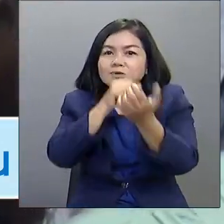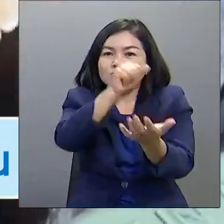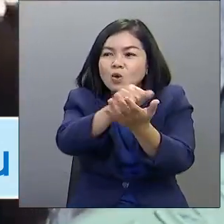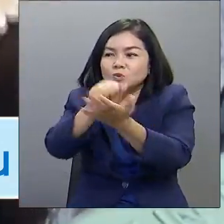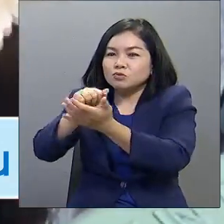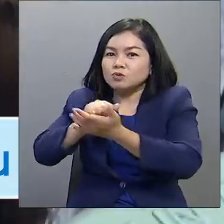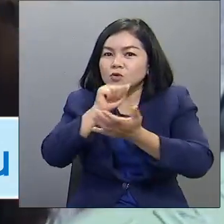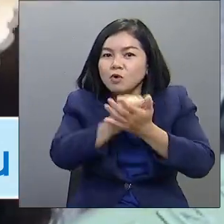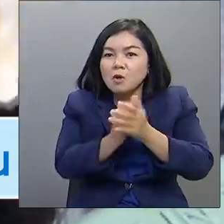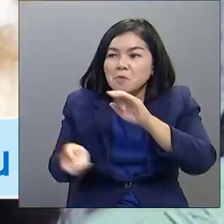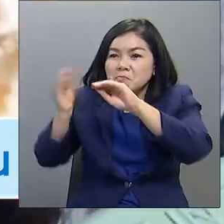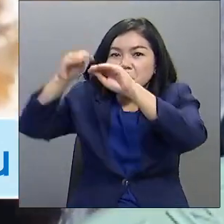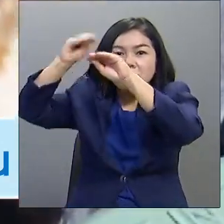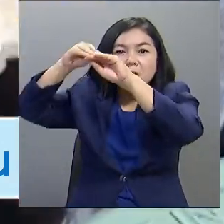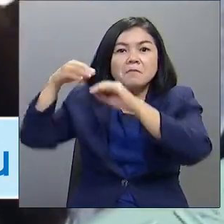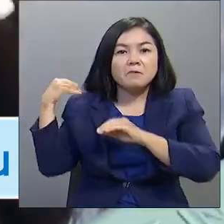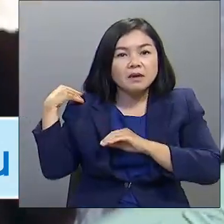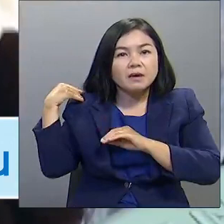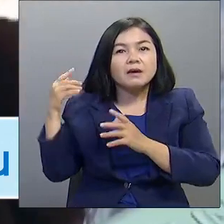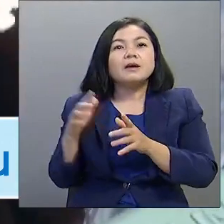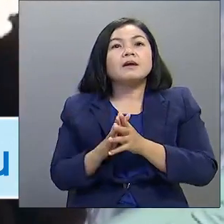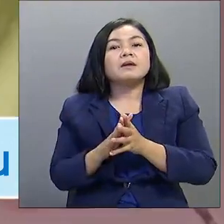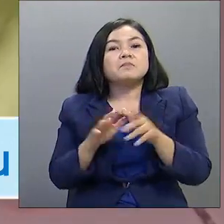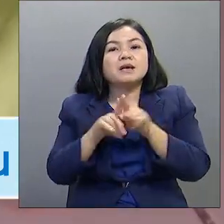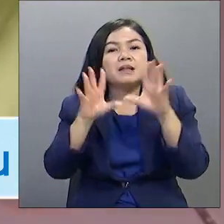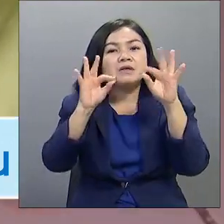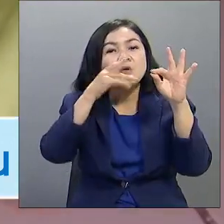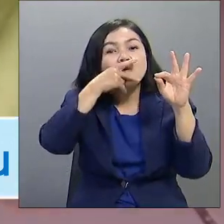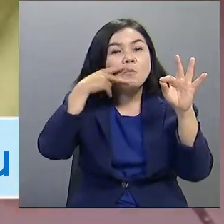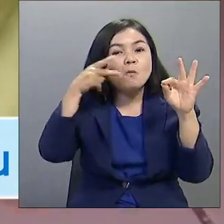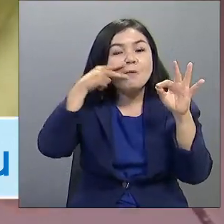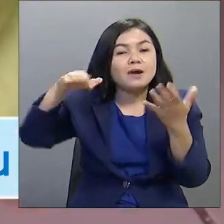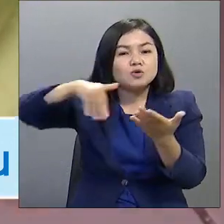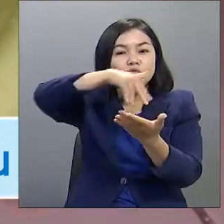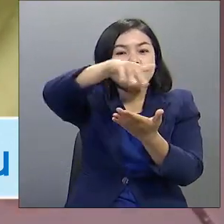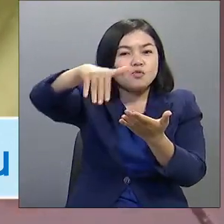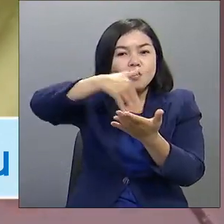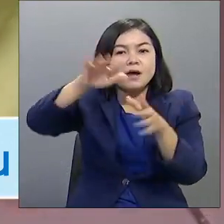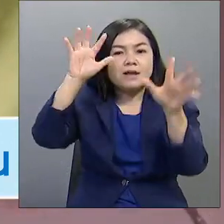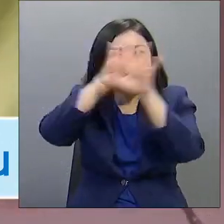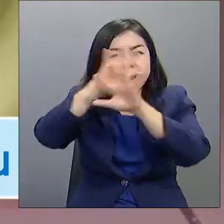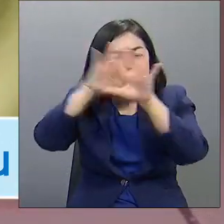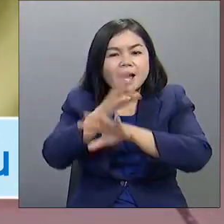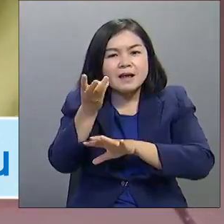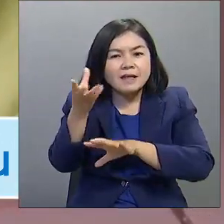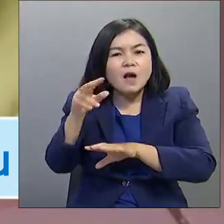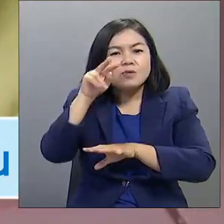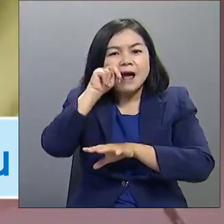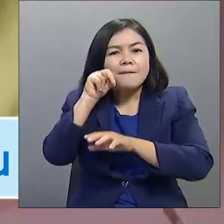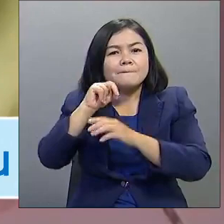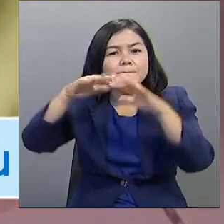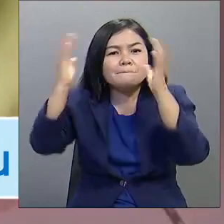าสั่งเพิ่มขึ้นมาเรื่อยๆครับนี่คล้ายๆกับข้าวแตนน้ำแตงโมไหม ใช่ใช่ ประมาณนั้นไหม ประเภทเดียวกันเลย นะฮะ